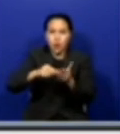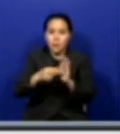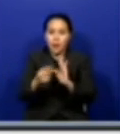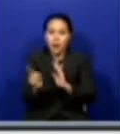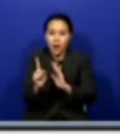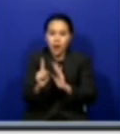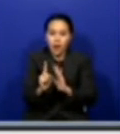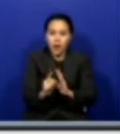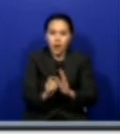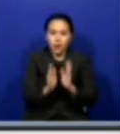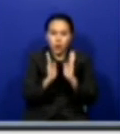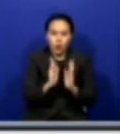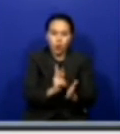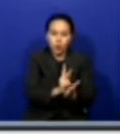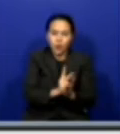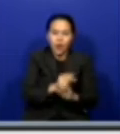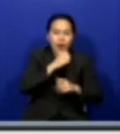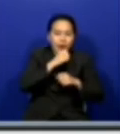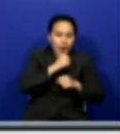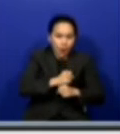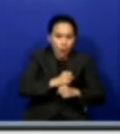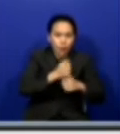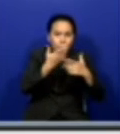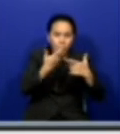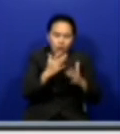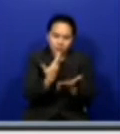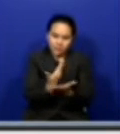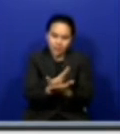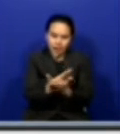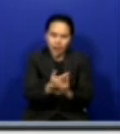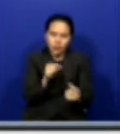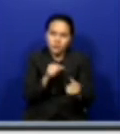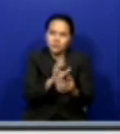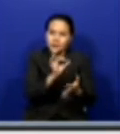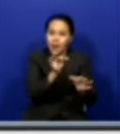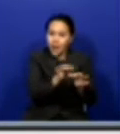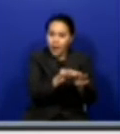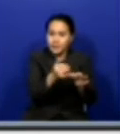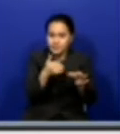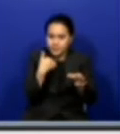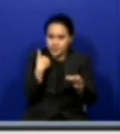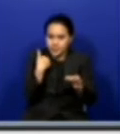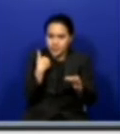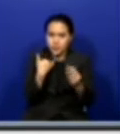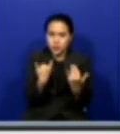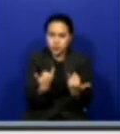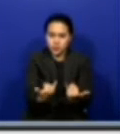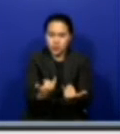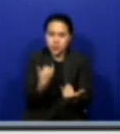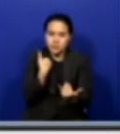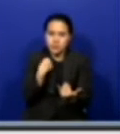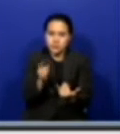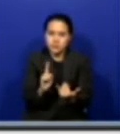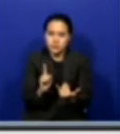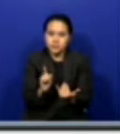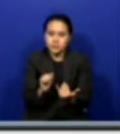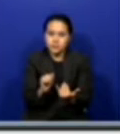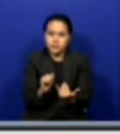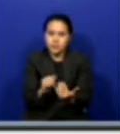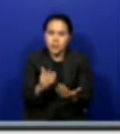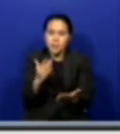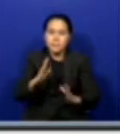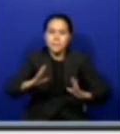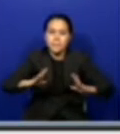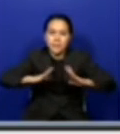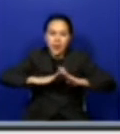ลูกค้าเก่าที่มีวงเงินอยู่กับธนาคารซึ่งขณะนี้ได้รับการผ่อนพักช